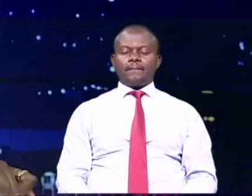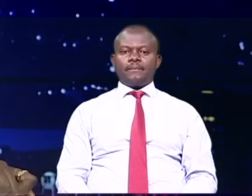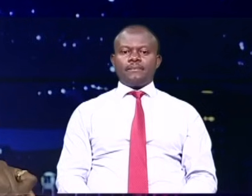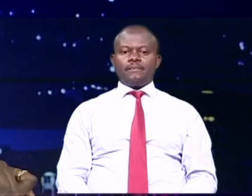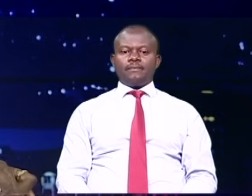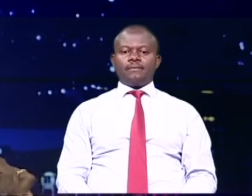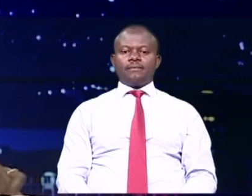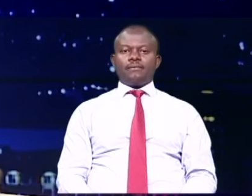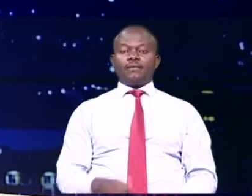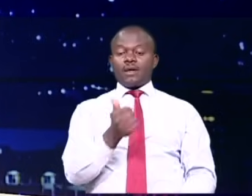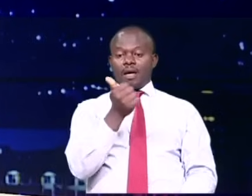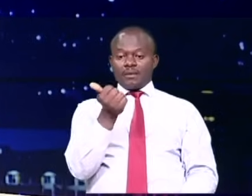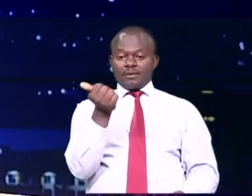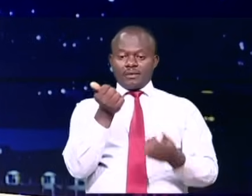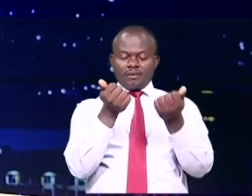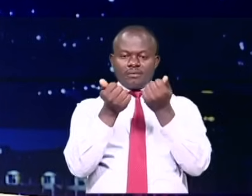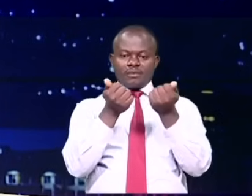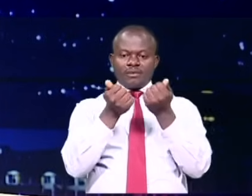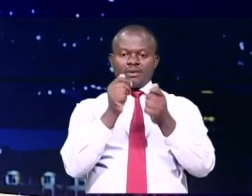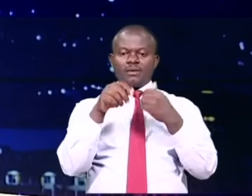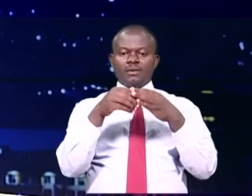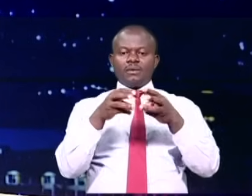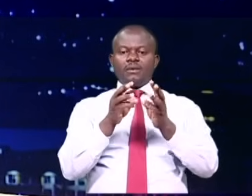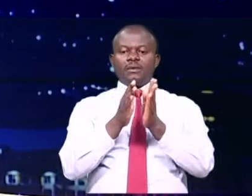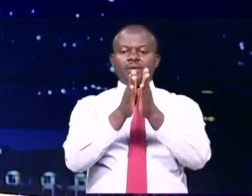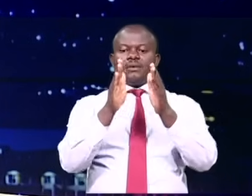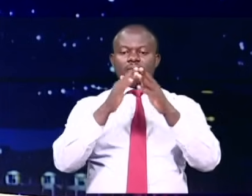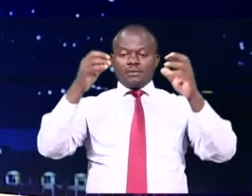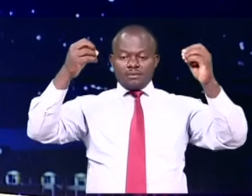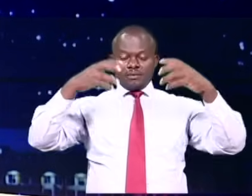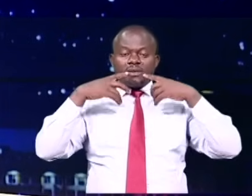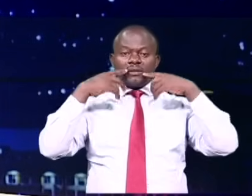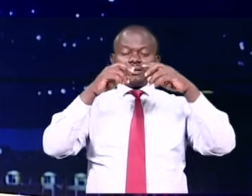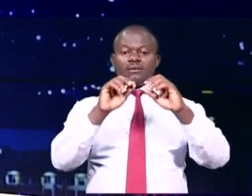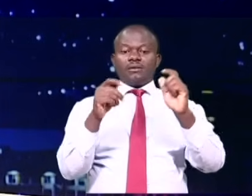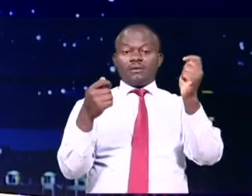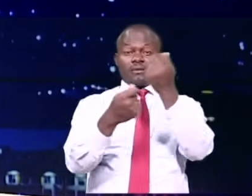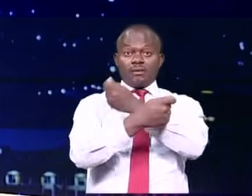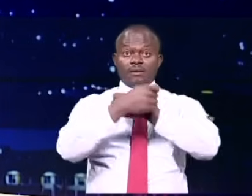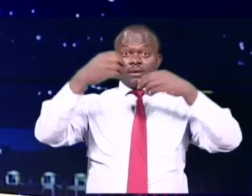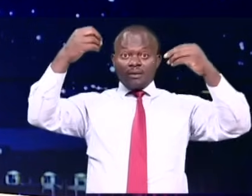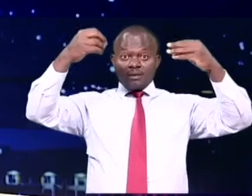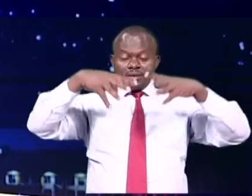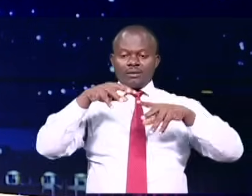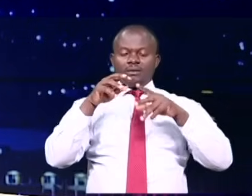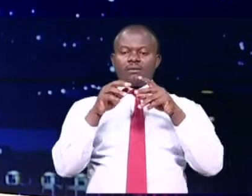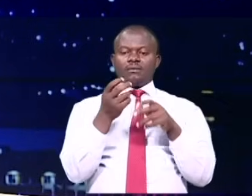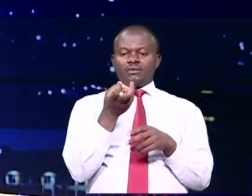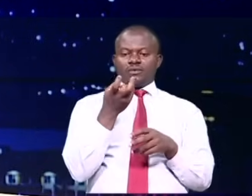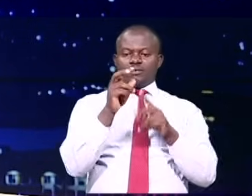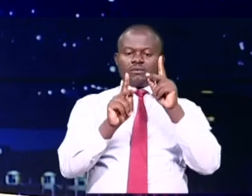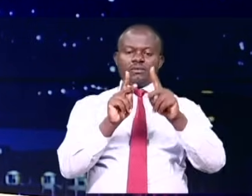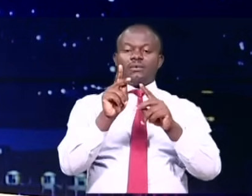naho batega imodoka zitwara abagenzi mu buryo bwa rusange muri Kigali bavuga ko hari impinduka zigaragara mu gutwara abantu ibirongo